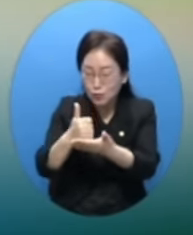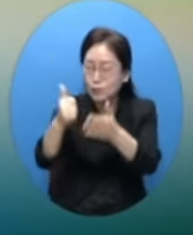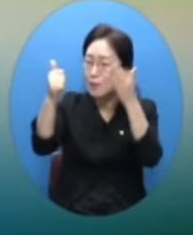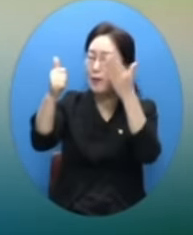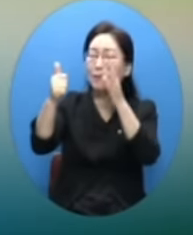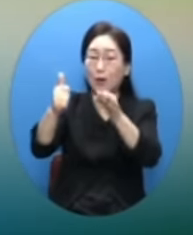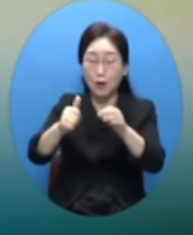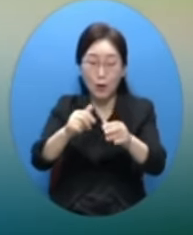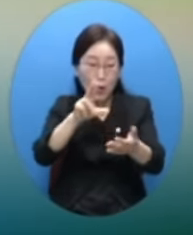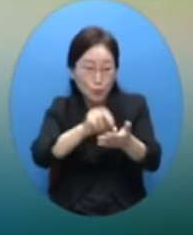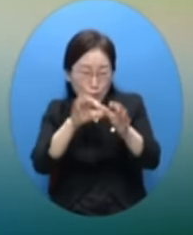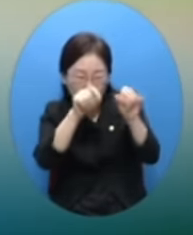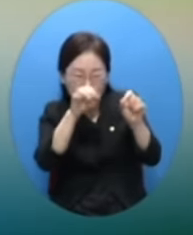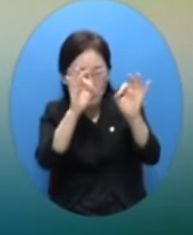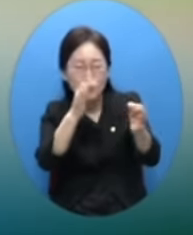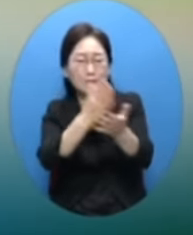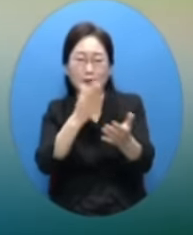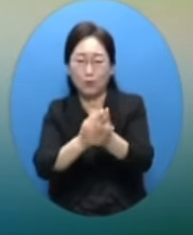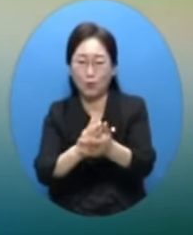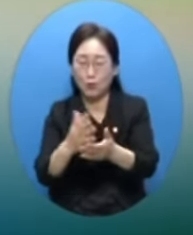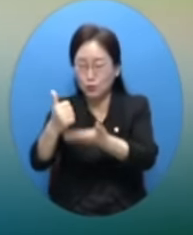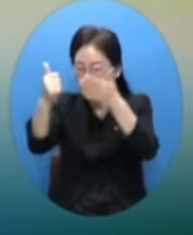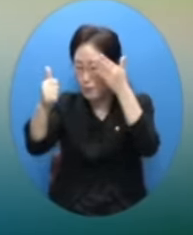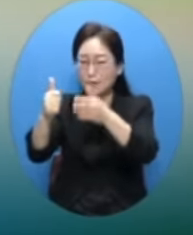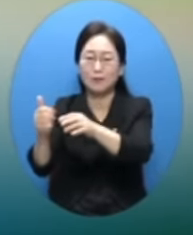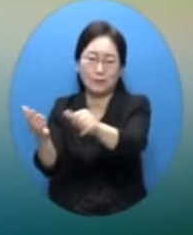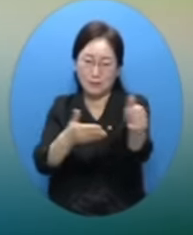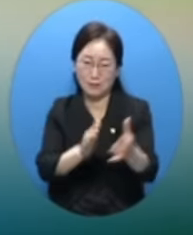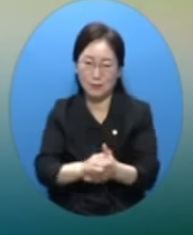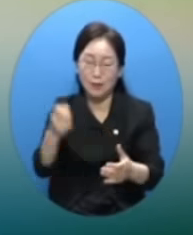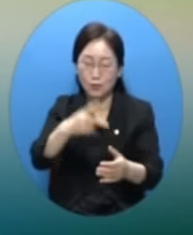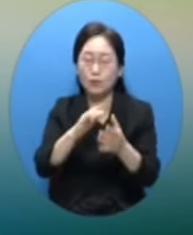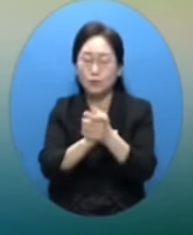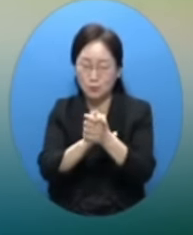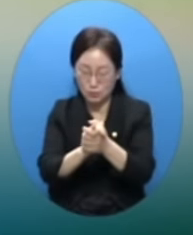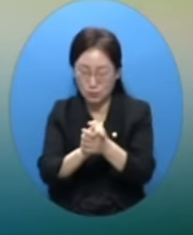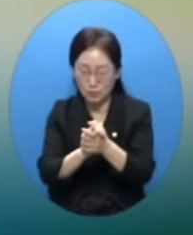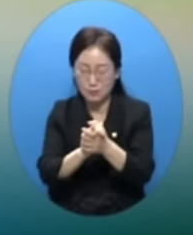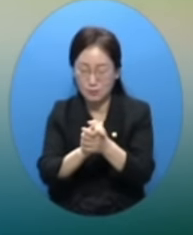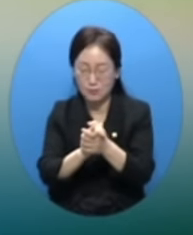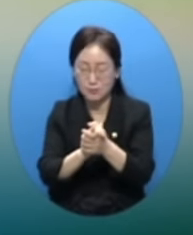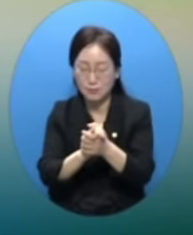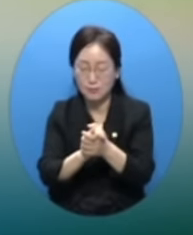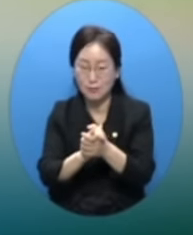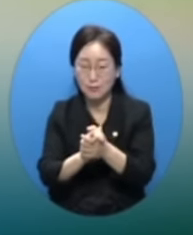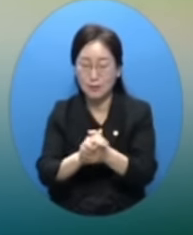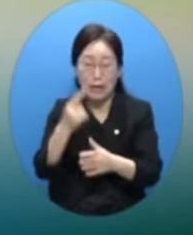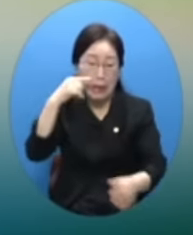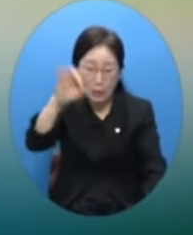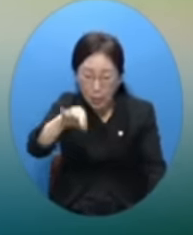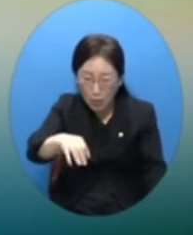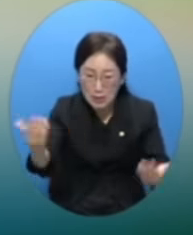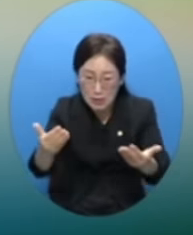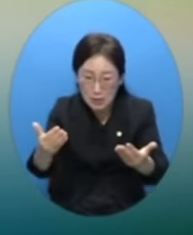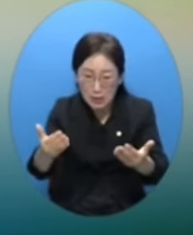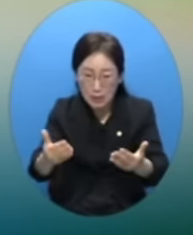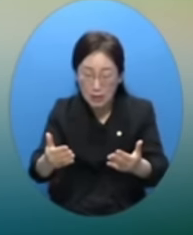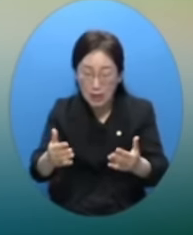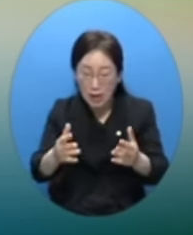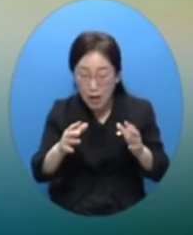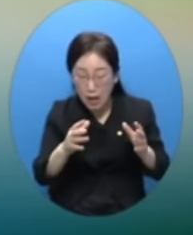문제를 보지 말고 뒤에 계신 주님을 보시기 바랍니다. 그리고 기도합니다. 사소한 일들에 휩쓸리게